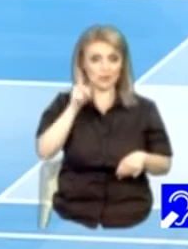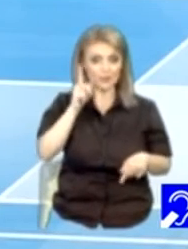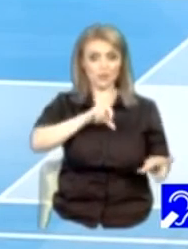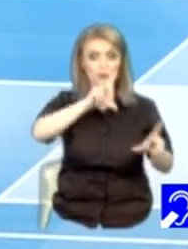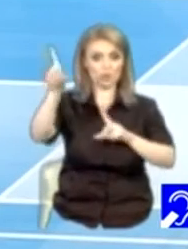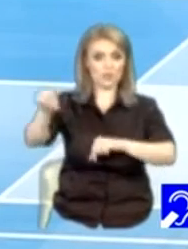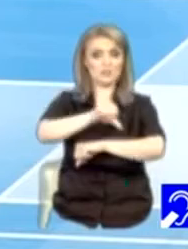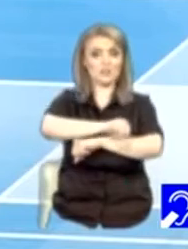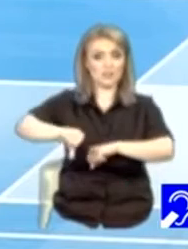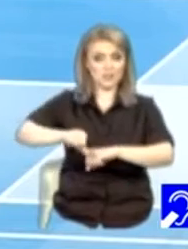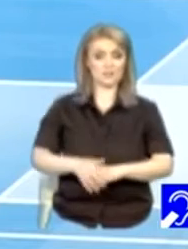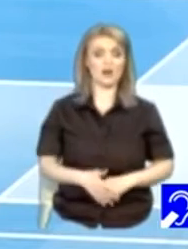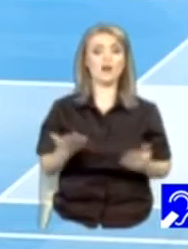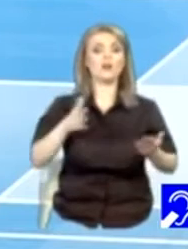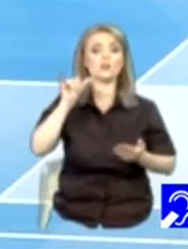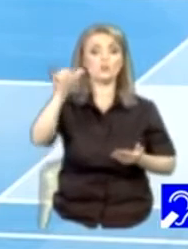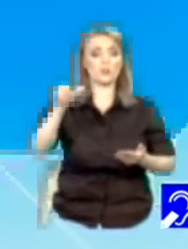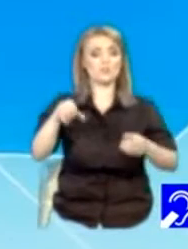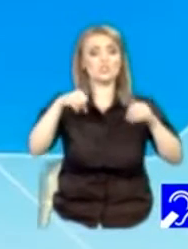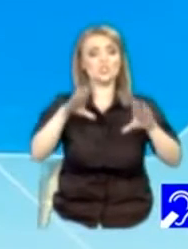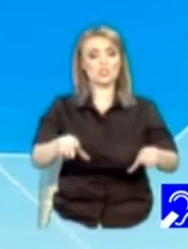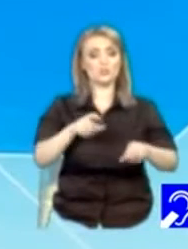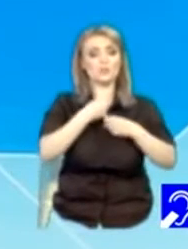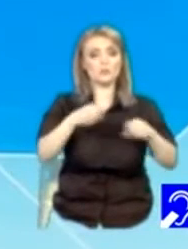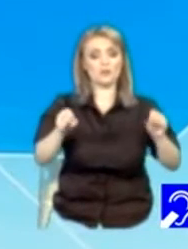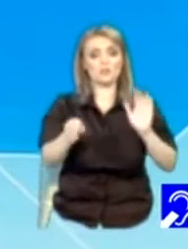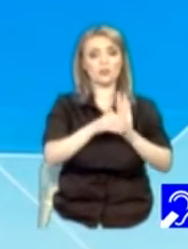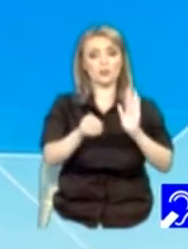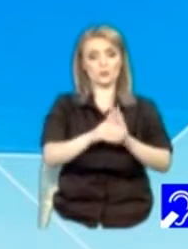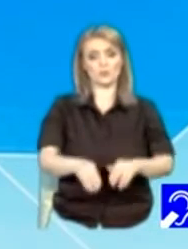aveți pentru eradicarea corupției?